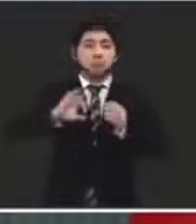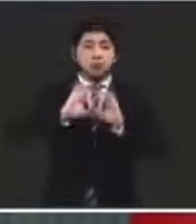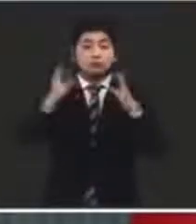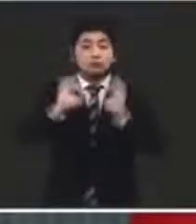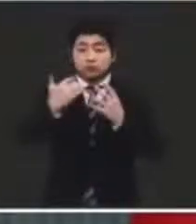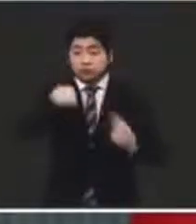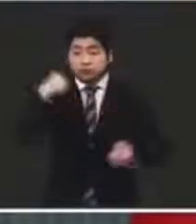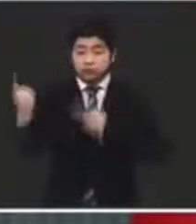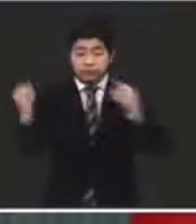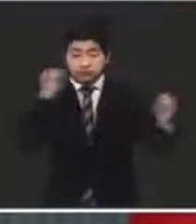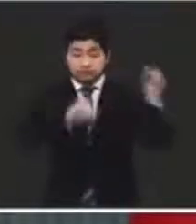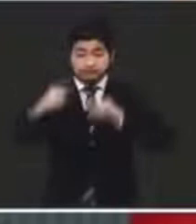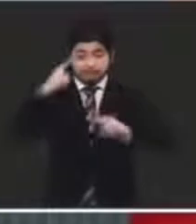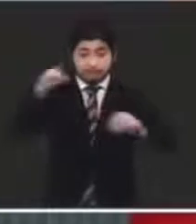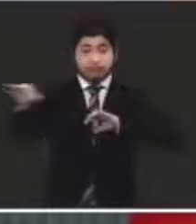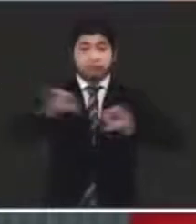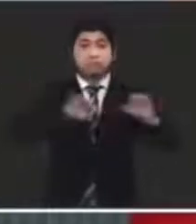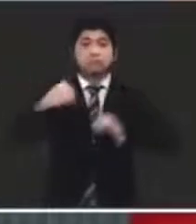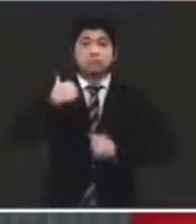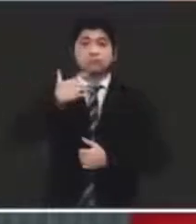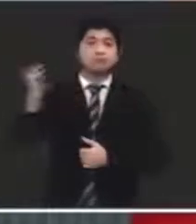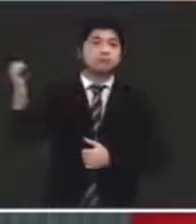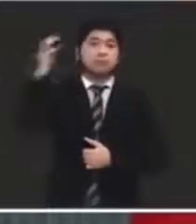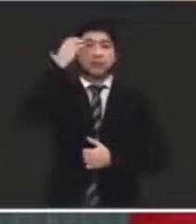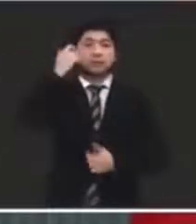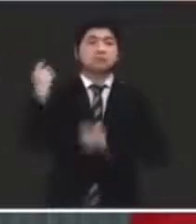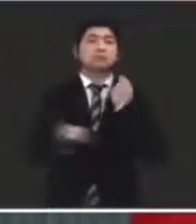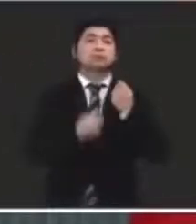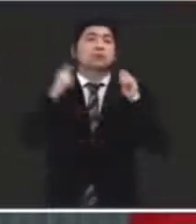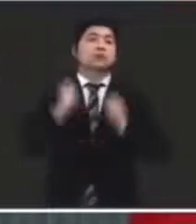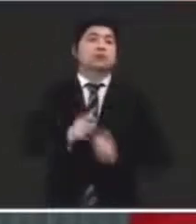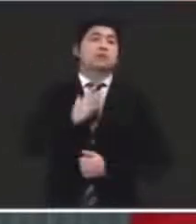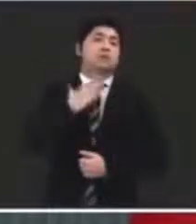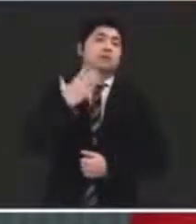geliştirici Başak aktörü olduk